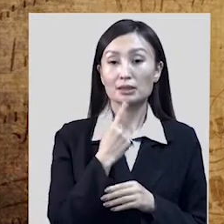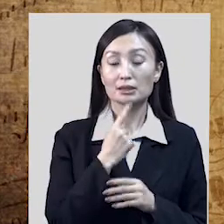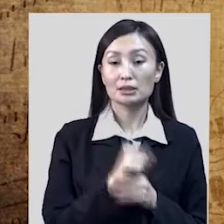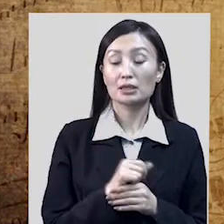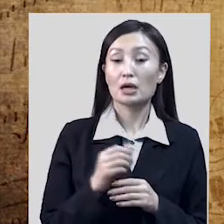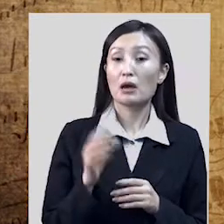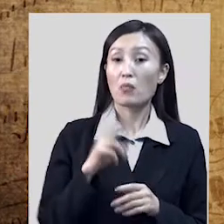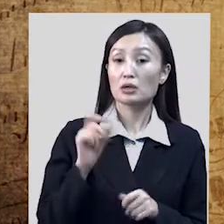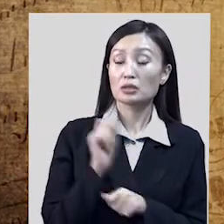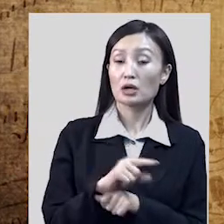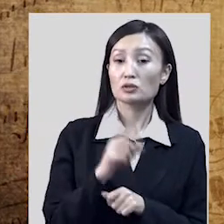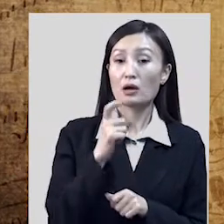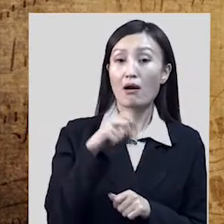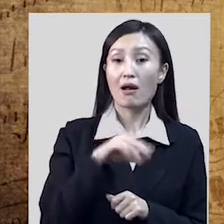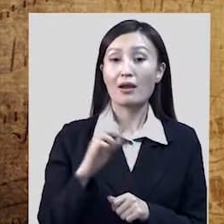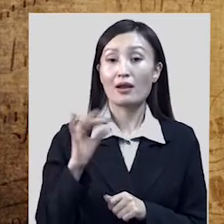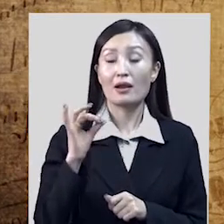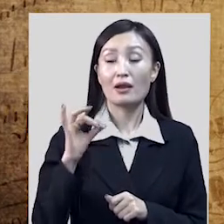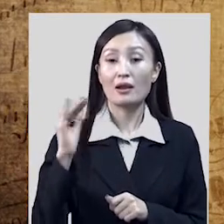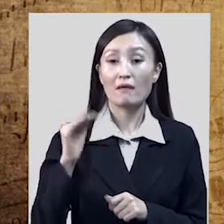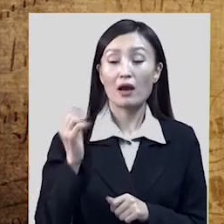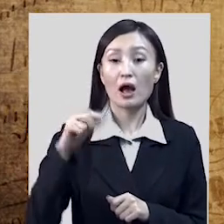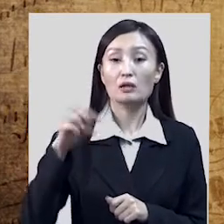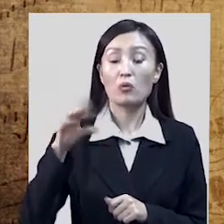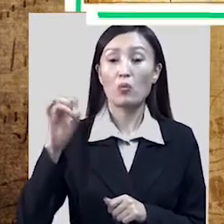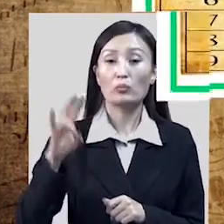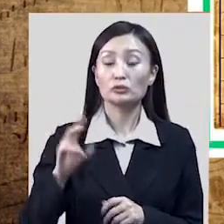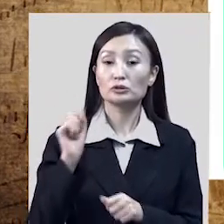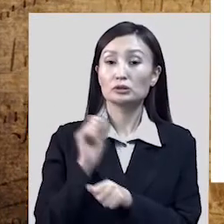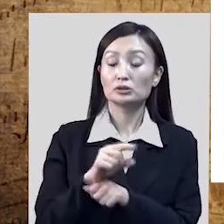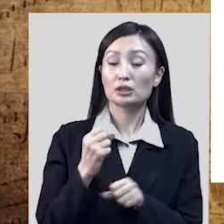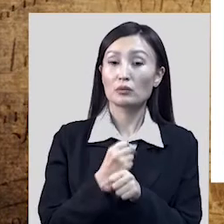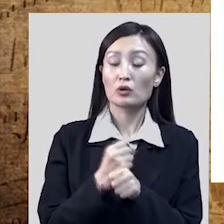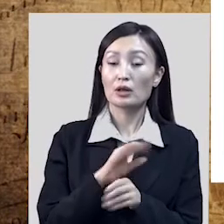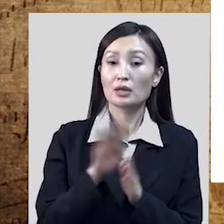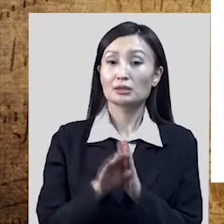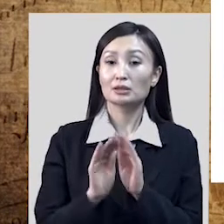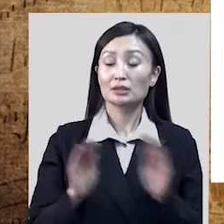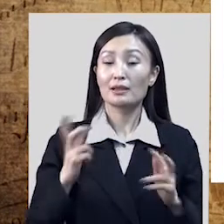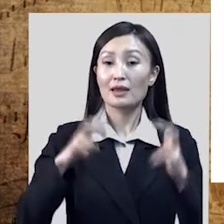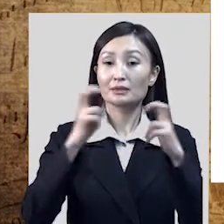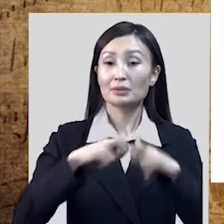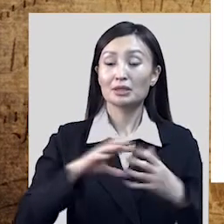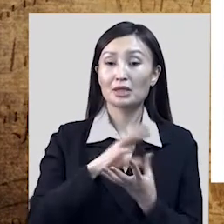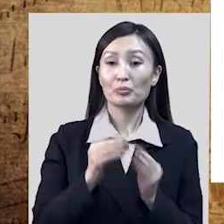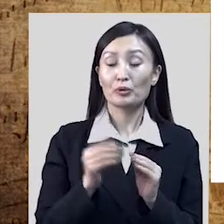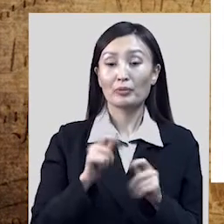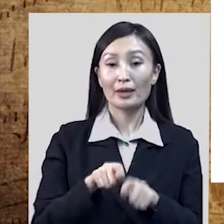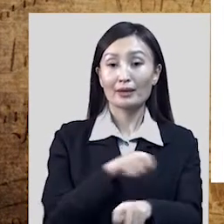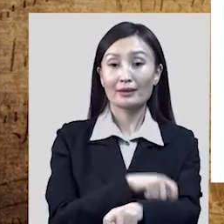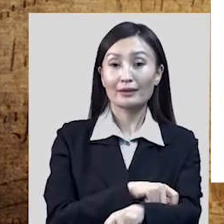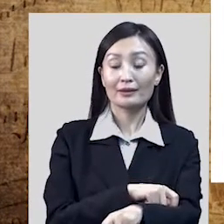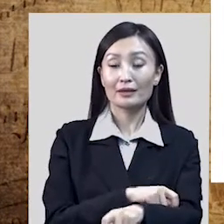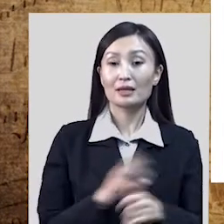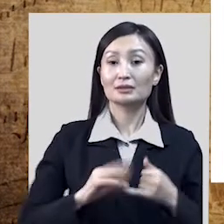по заказу халифа аль-мамуна аль-хорезми работал над созданием инструме это для измерения объема и длины окружности